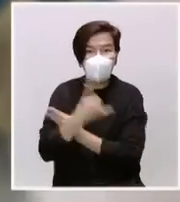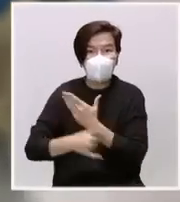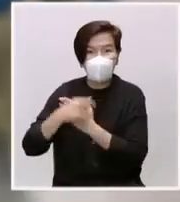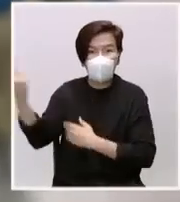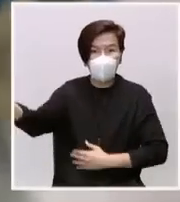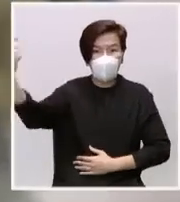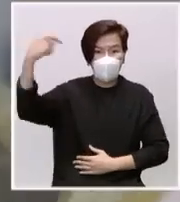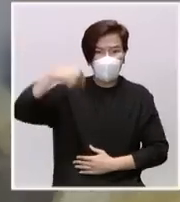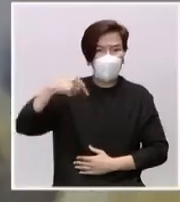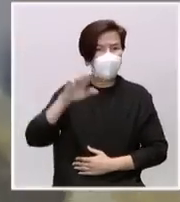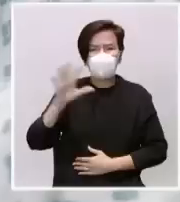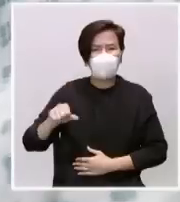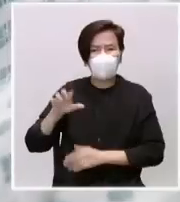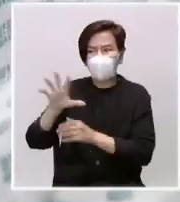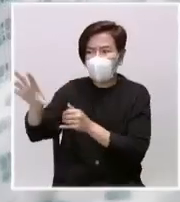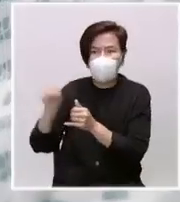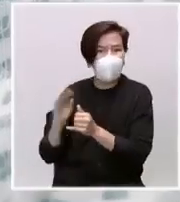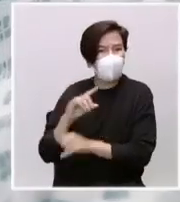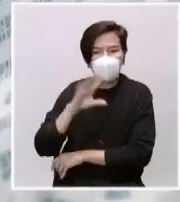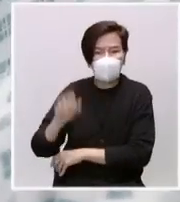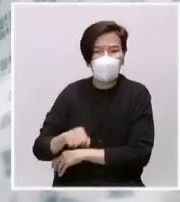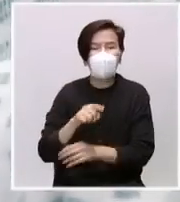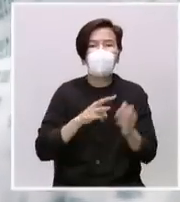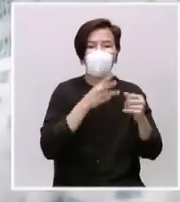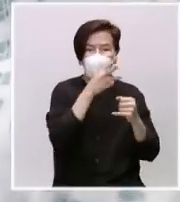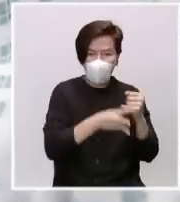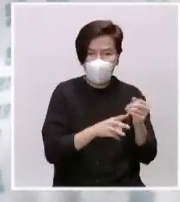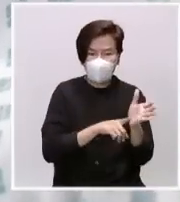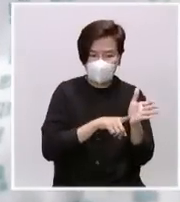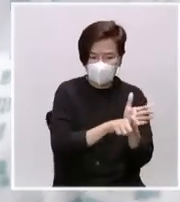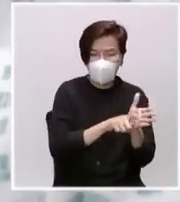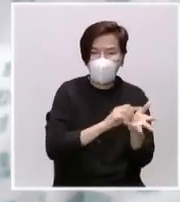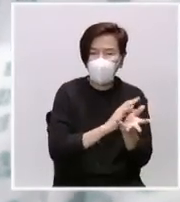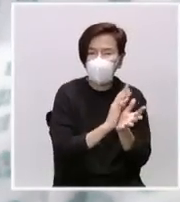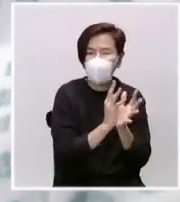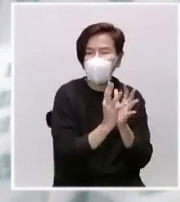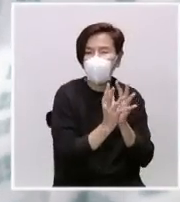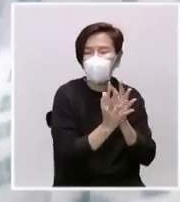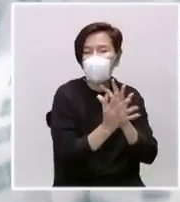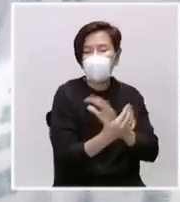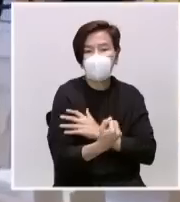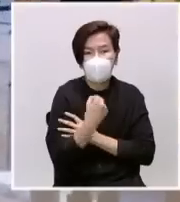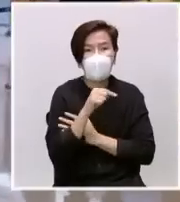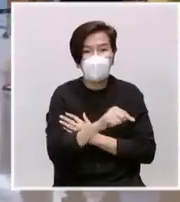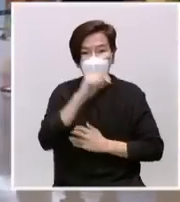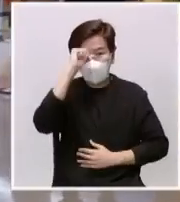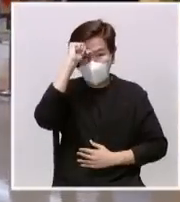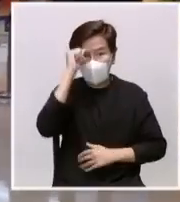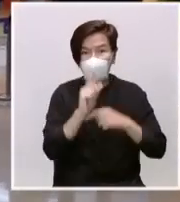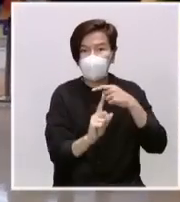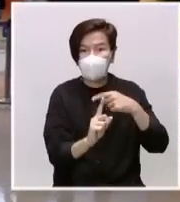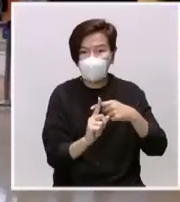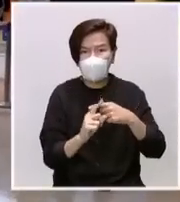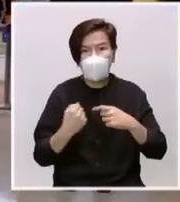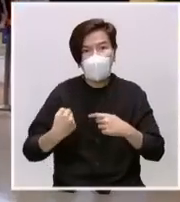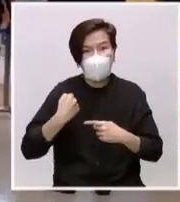ปกติแล้วเชื้อไวรัสมีการเปลี่ยนแปลงสายพันธุ์อยู่แล้วยืนยันว่าสายพันธุ์เดลต้าพลัสที่พบนั้นไม่ได้มีความรุนแรงของโร